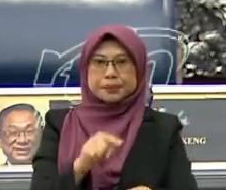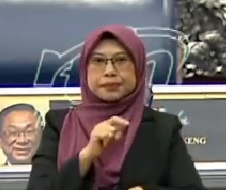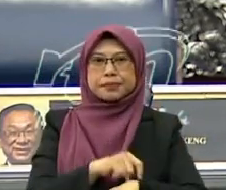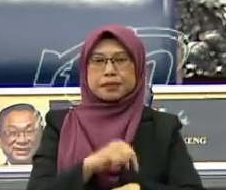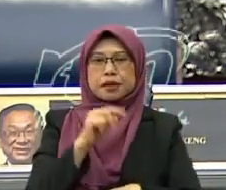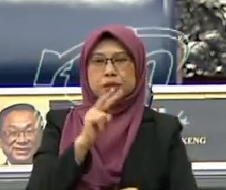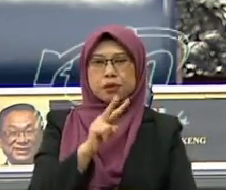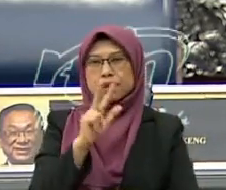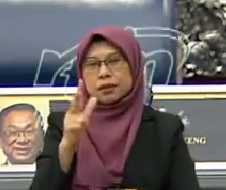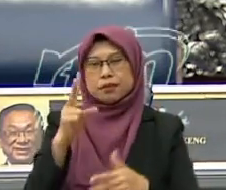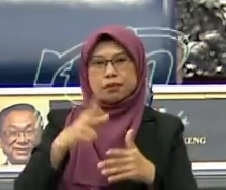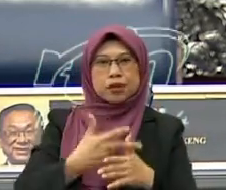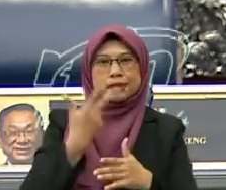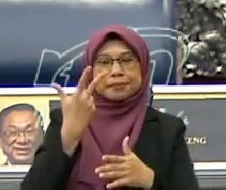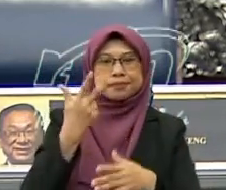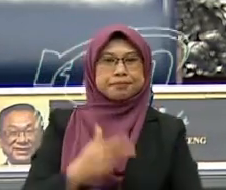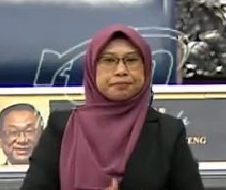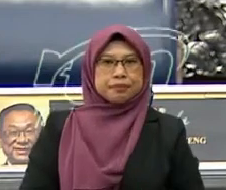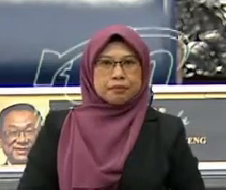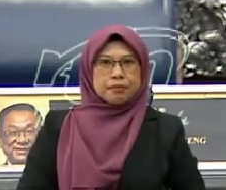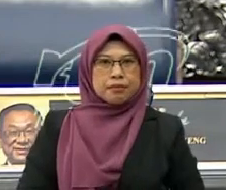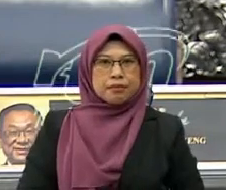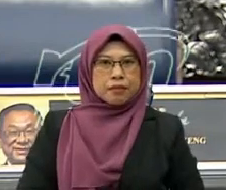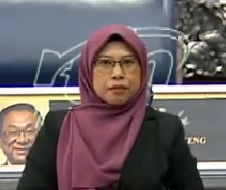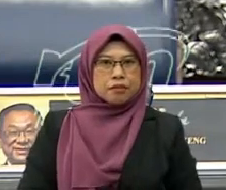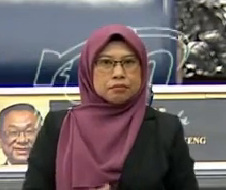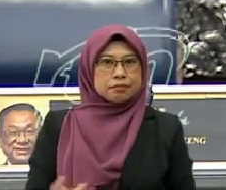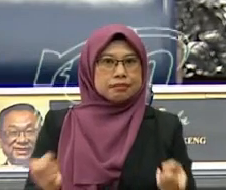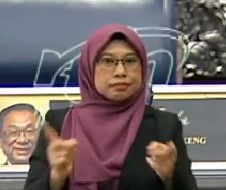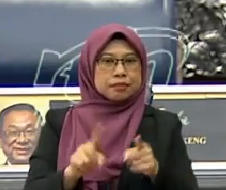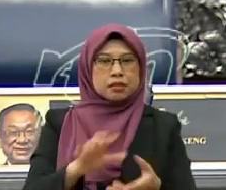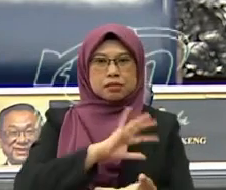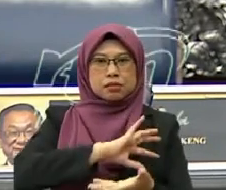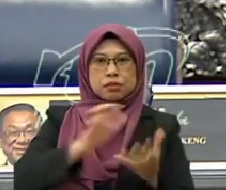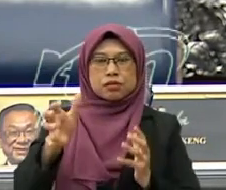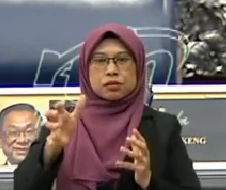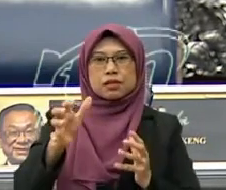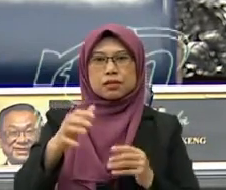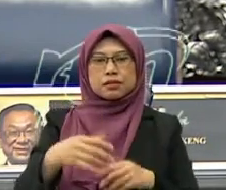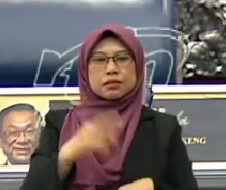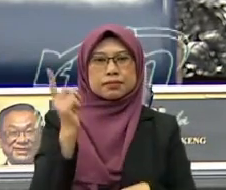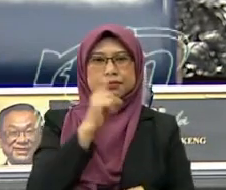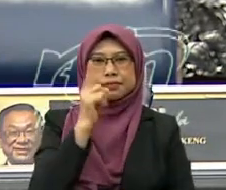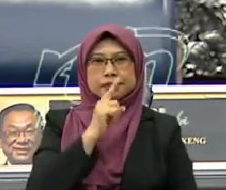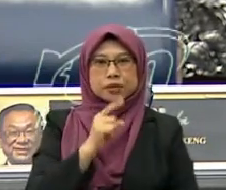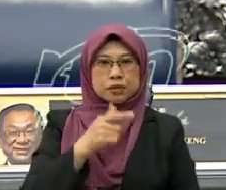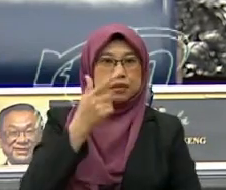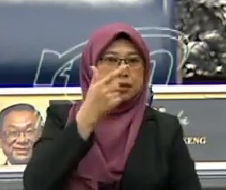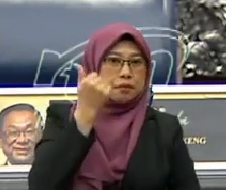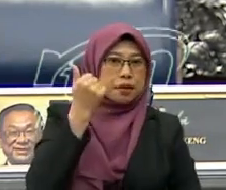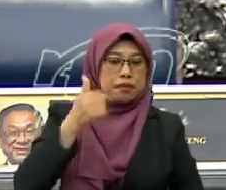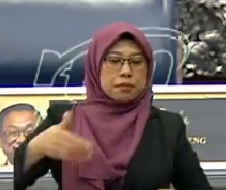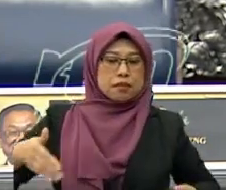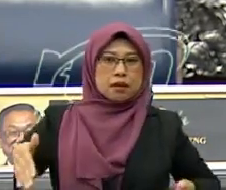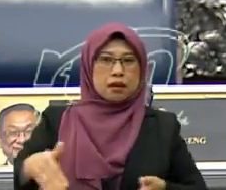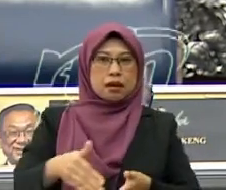masa dua atau tiga bulan ini ini boleh mengakibatkan kerusakan yang bertambah terus